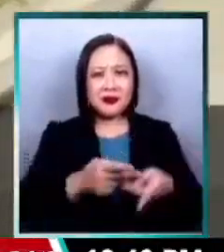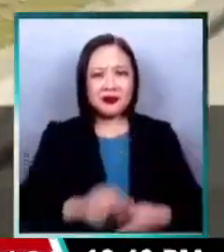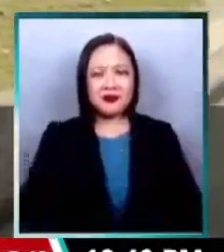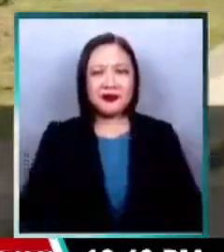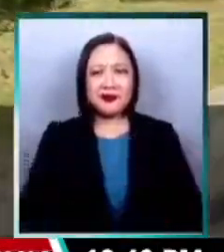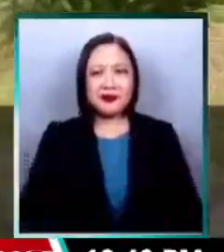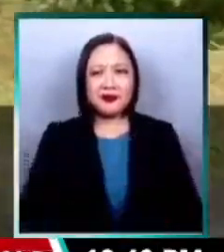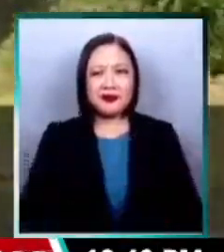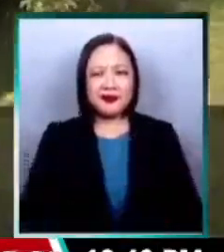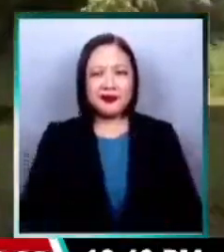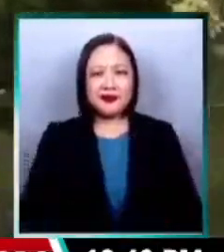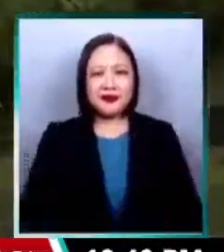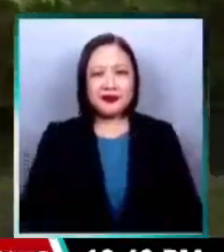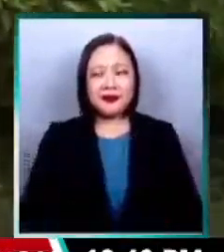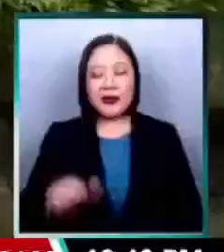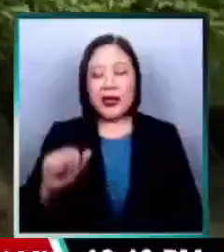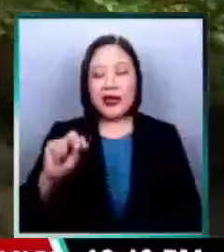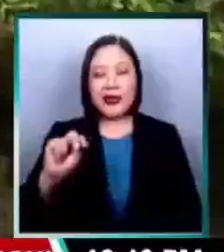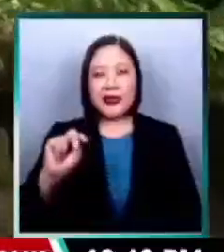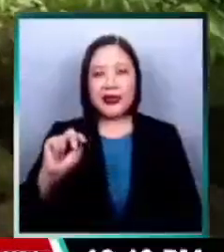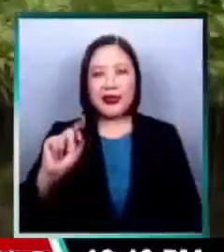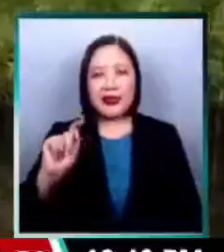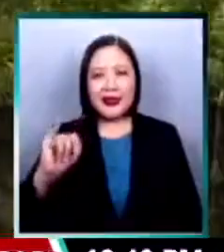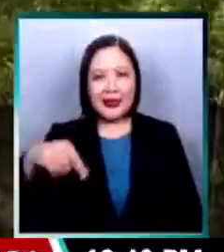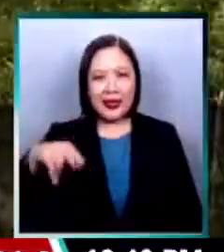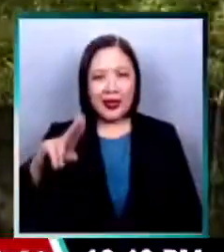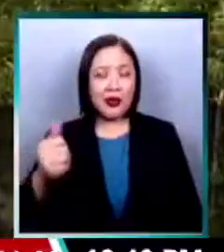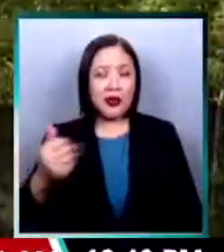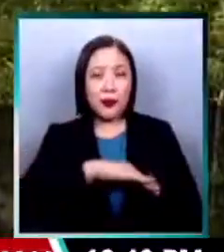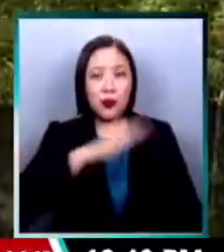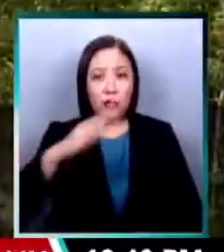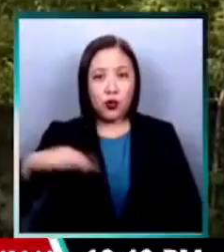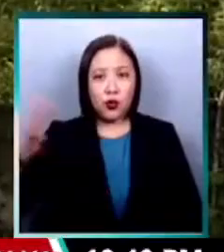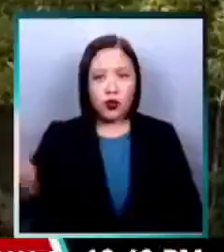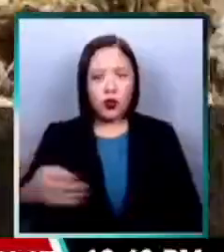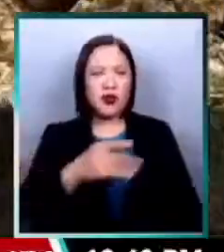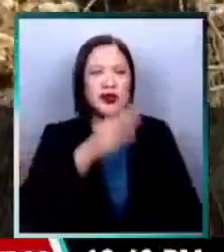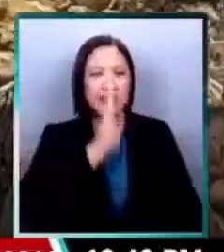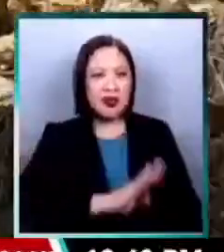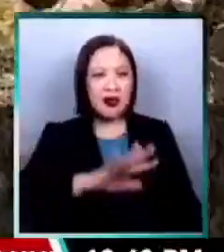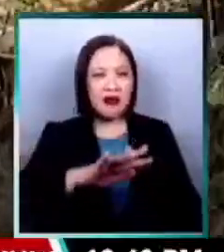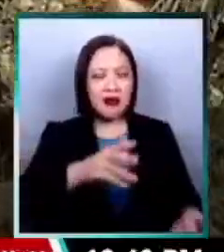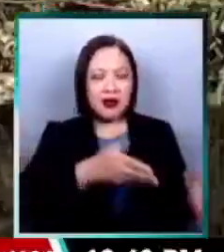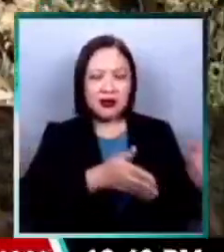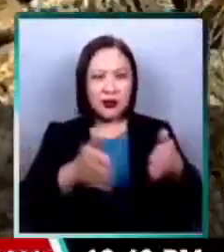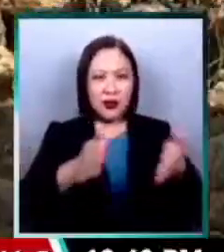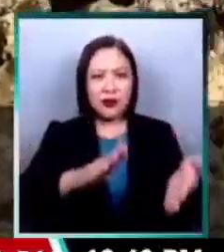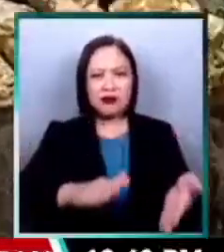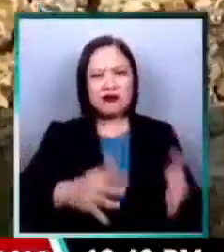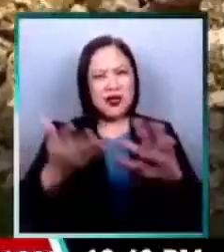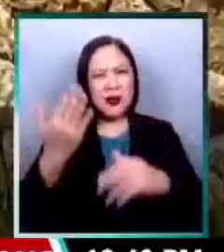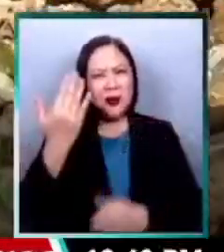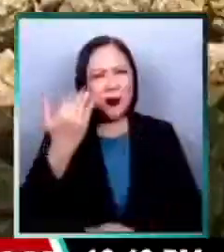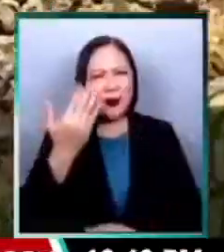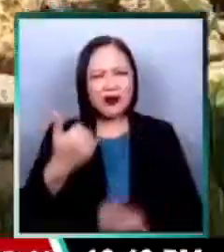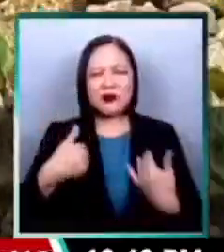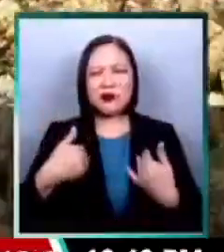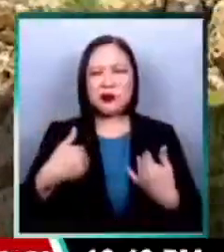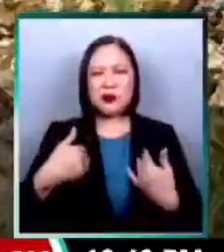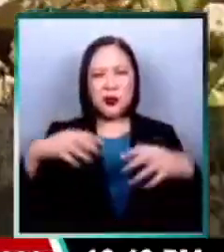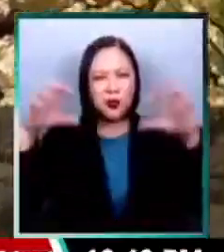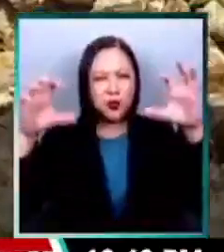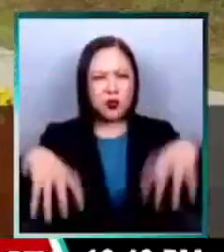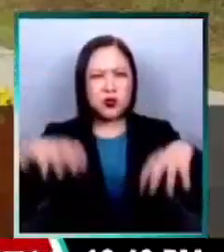Sa Antiquera, Bohol, gumuho ang malaking bahagi ng kalsada sa barangay Tabuan. Epekto raw yan ng malakas na pag-ulan doon.